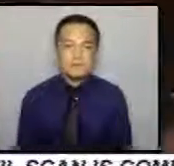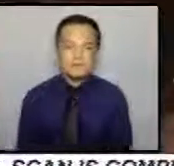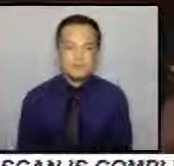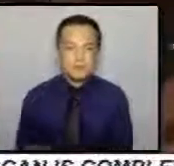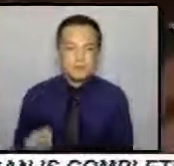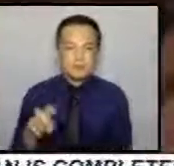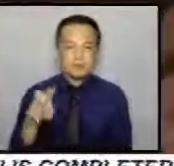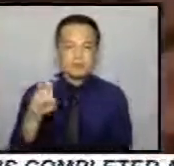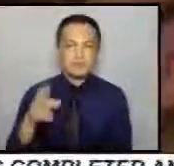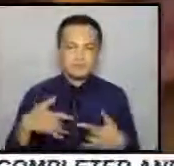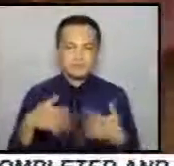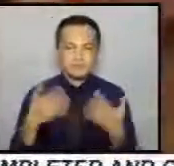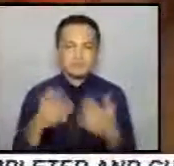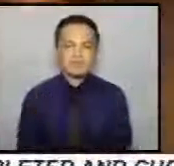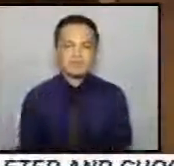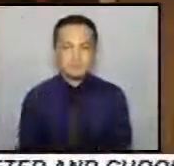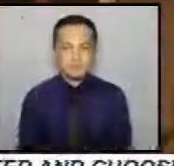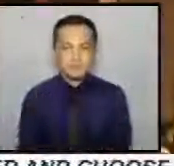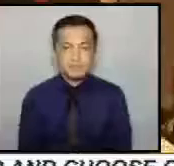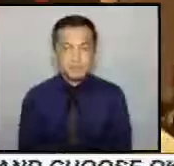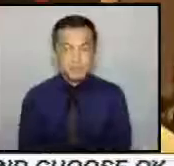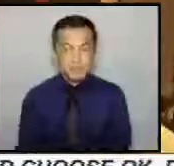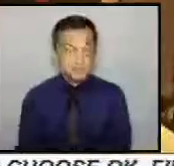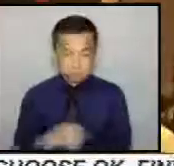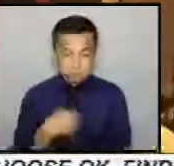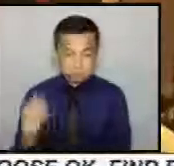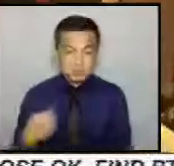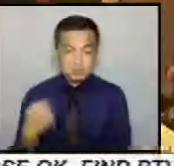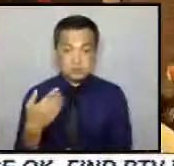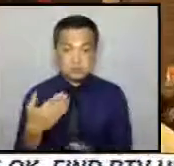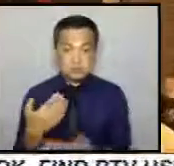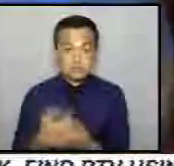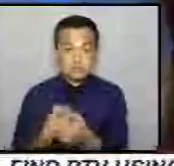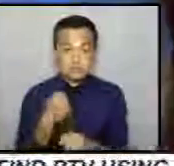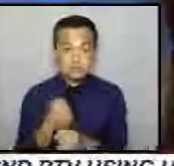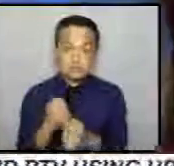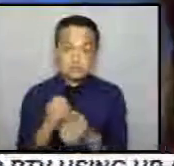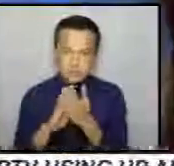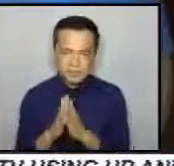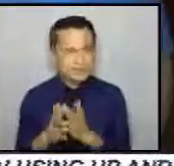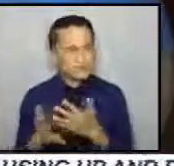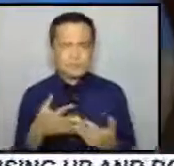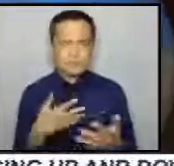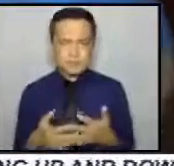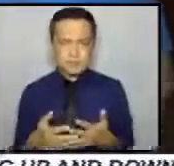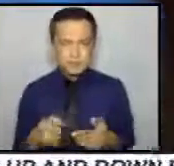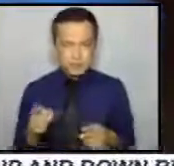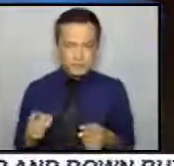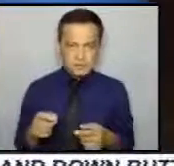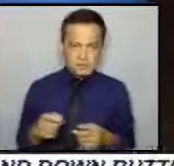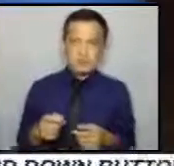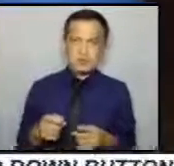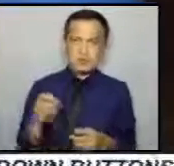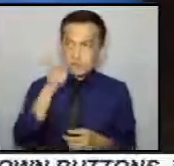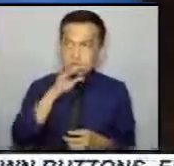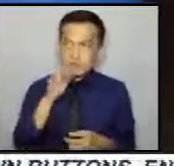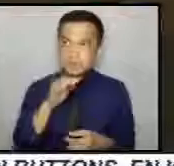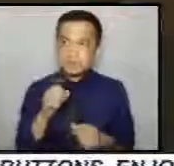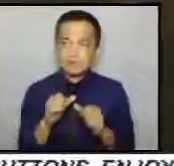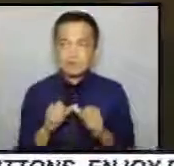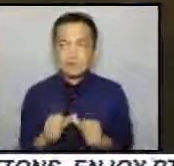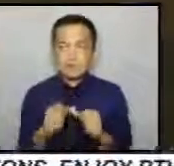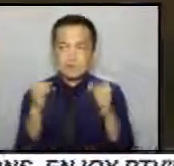ko. Tahimik man ang Chinese New Year ngayong taon, hindi pa rin napigilan ng ating mga kababayan na ipagdiwang at